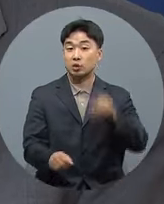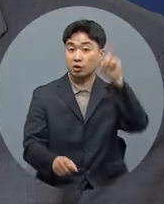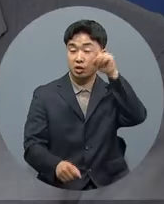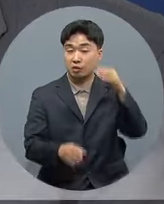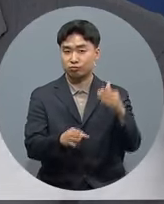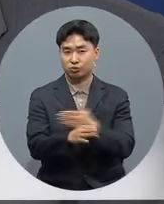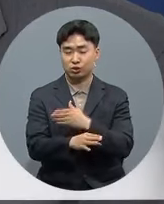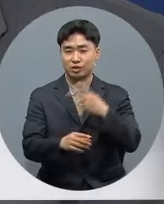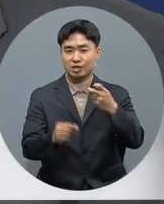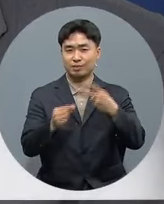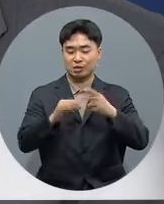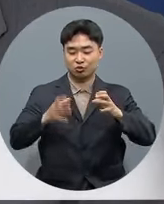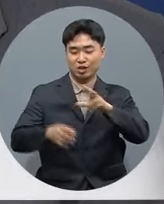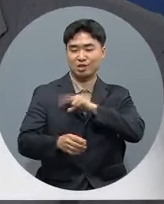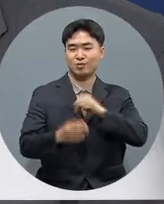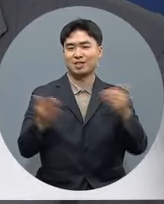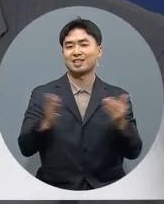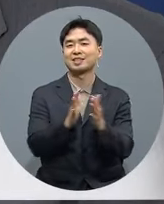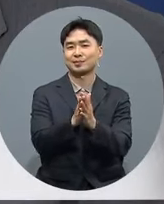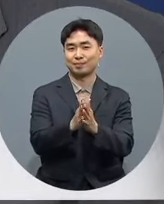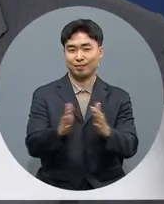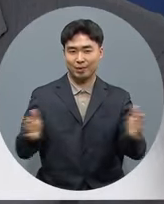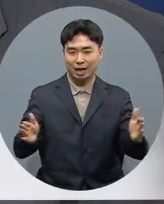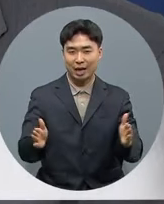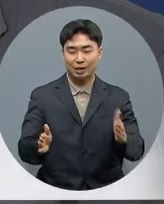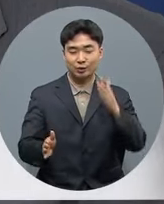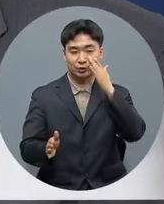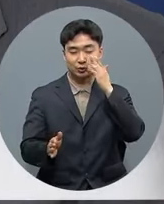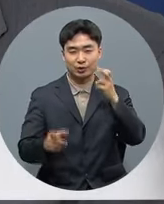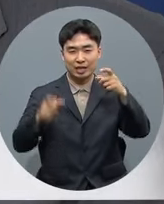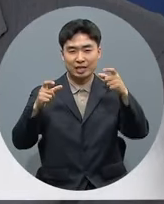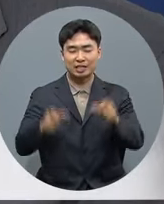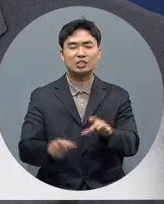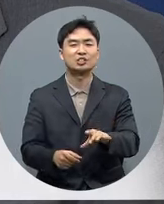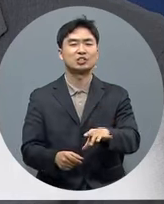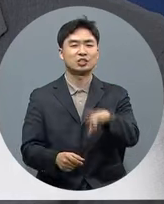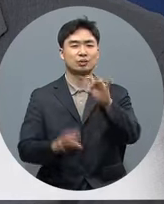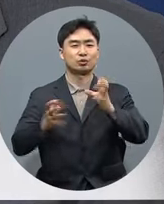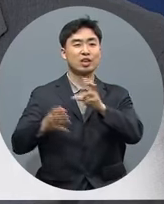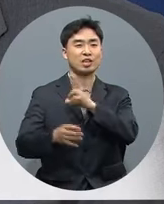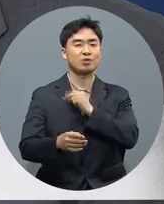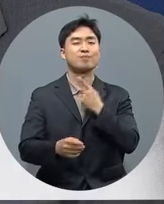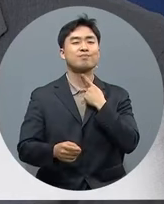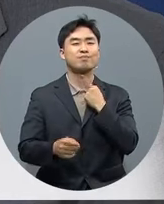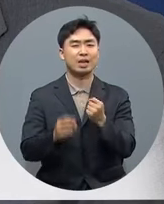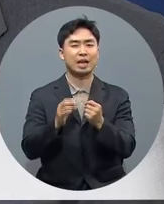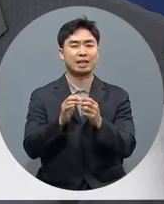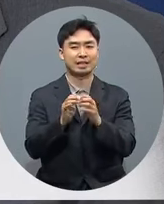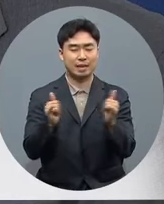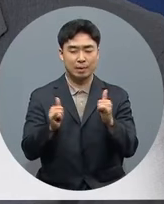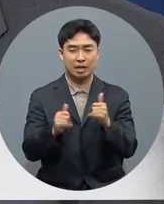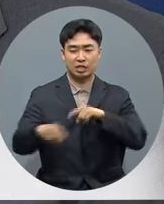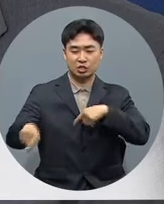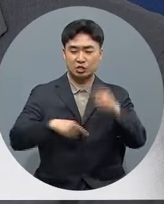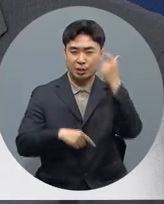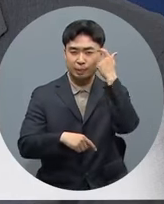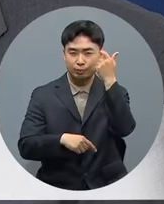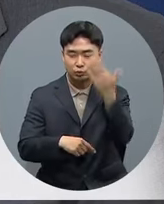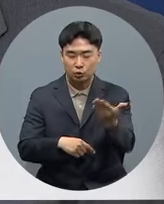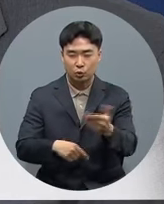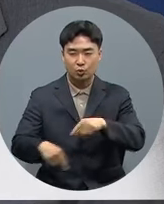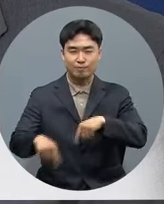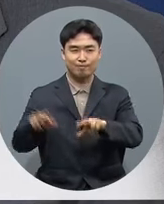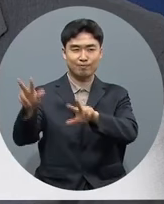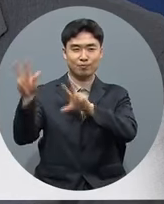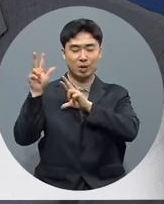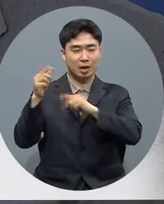내일부터 제22대 국회 임기가 시작됩니다. 지역 초선 의원들을 대상으로 지역 현안에 대한 견해와 의정 활동